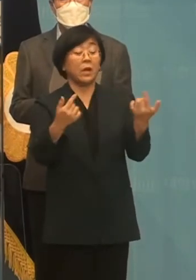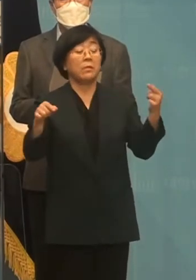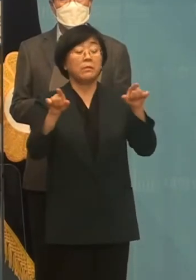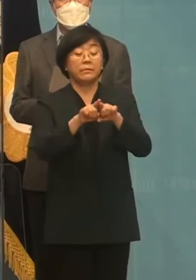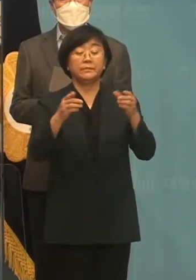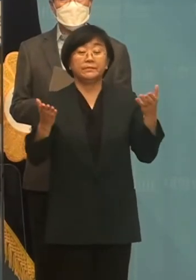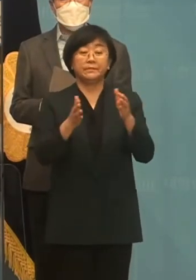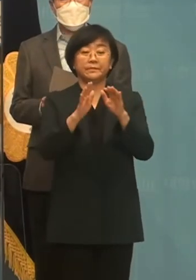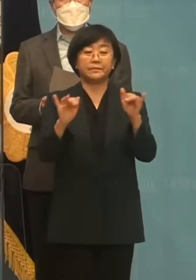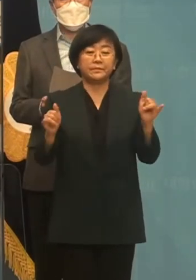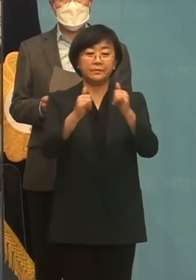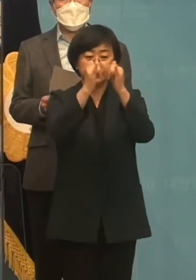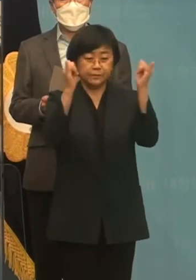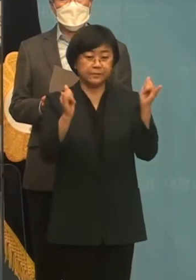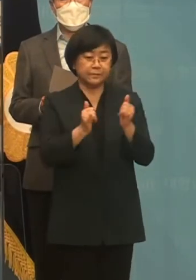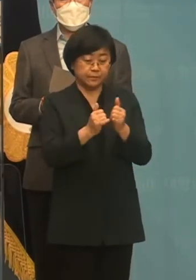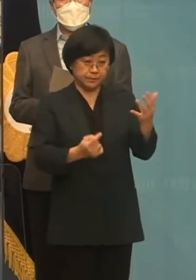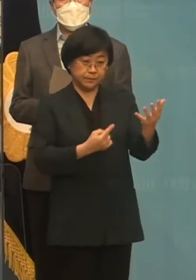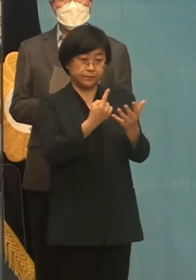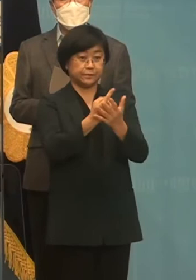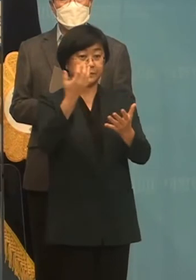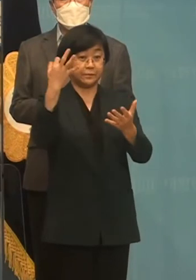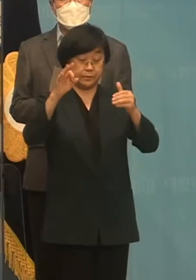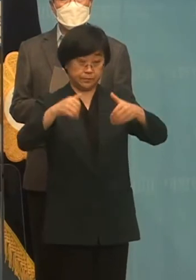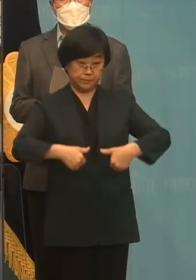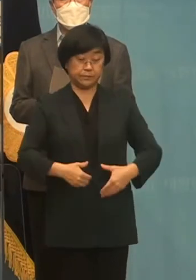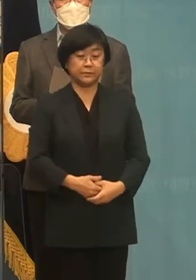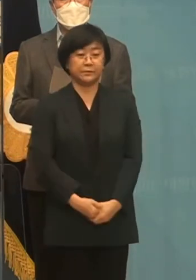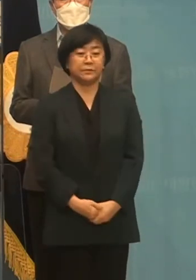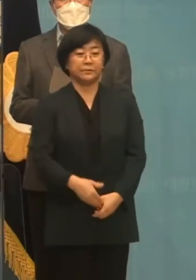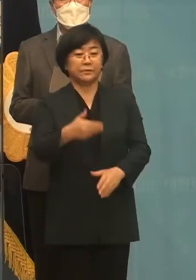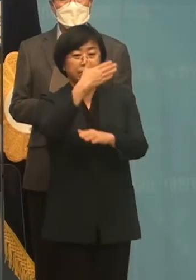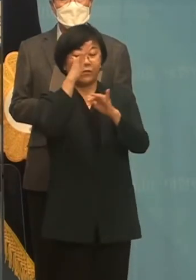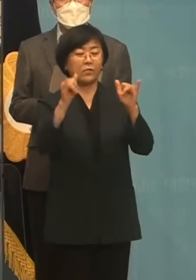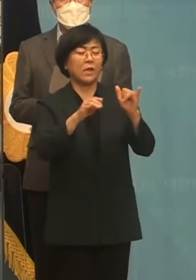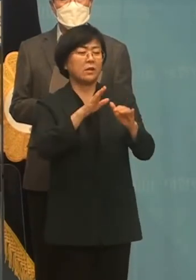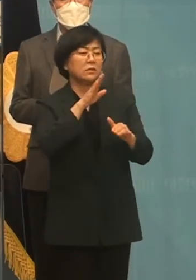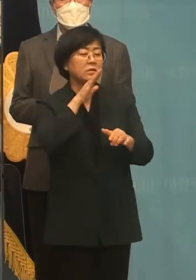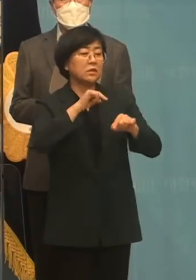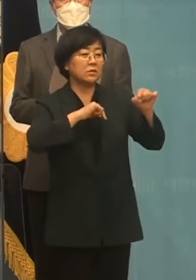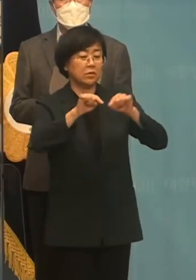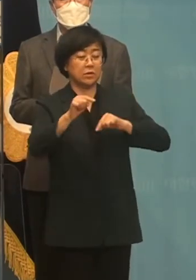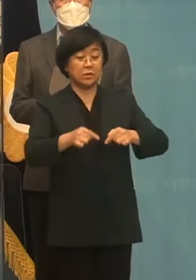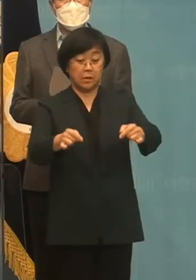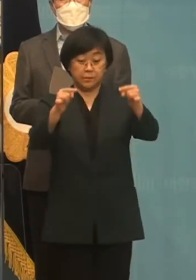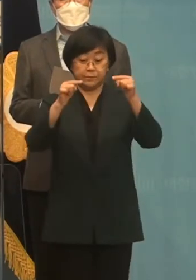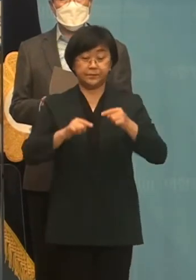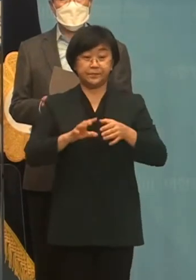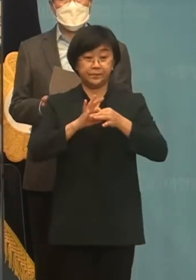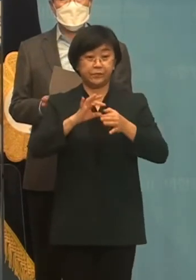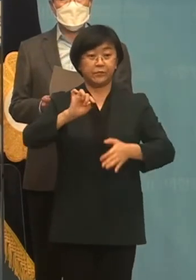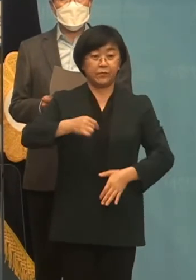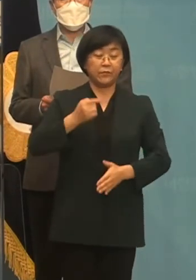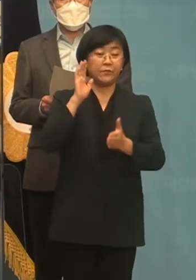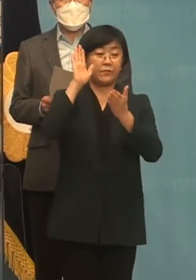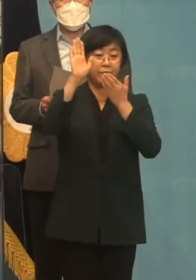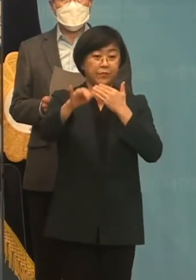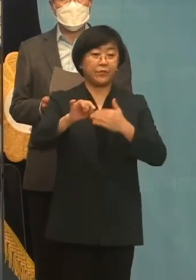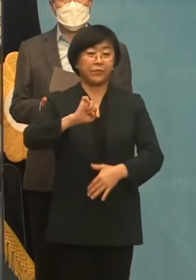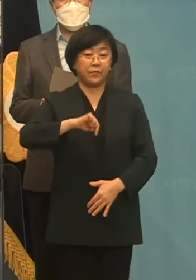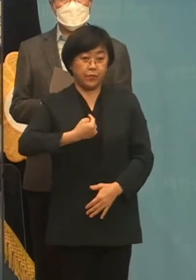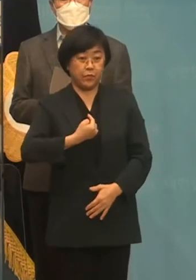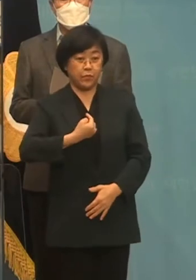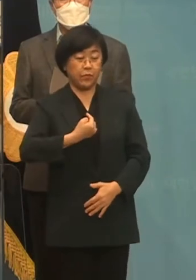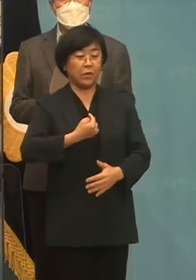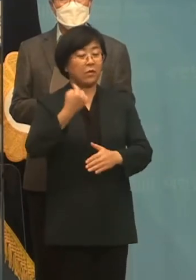동료로서 같은 사회 구성원으로 인정해야 합니다. 청년들이 실질적인 정치 참여를 통해 자신들의 미래를